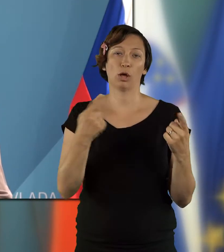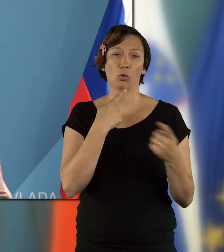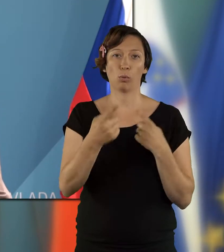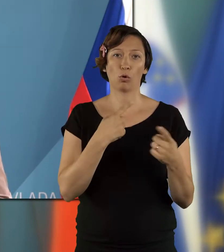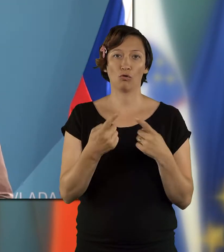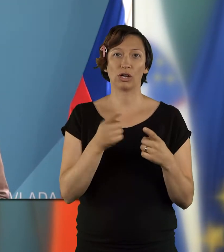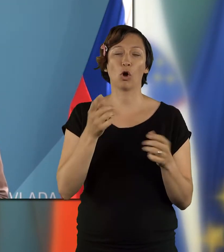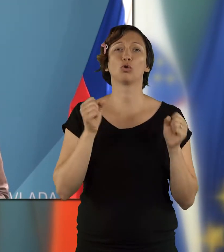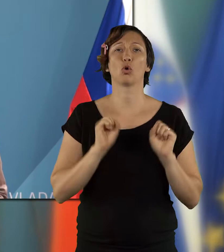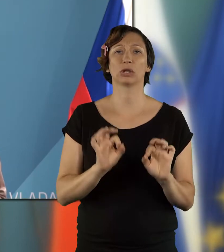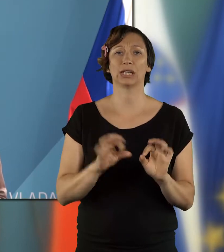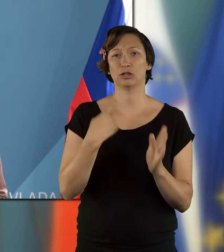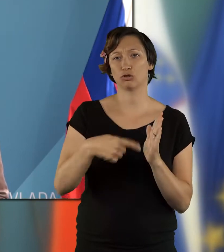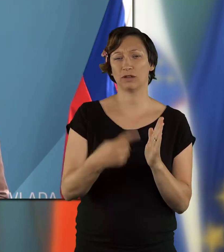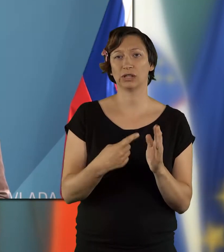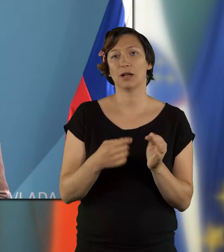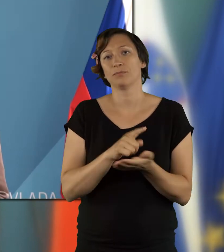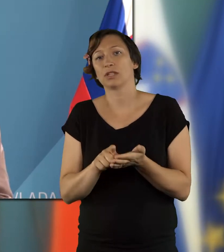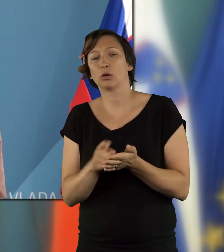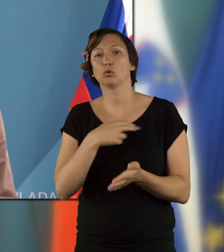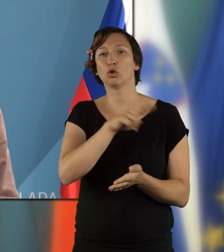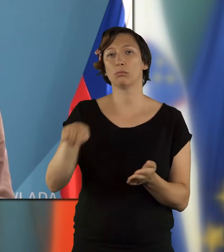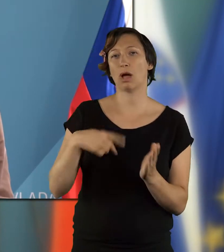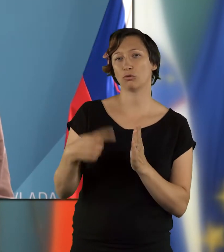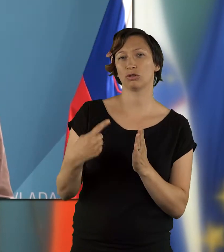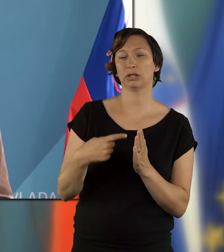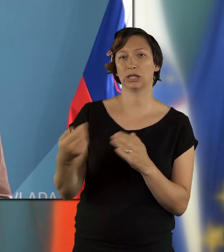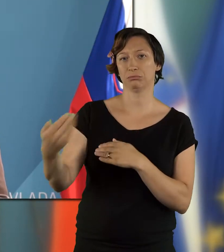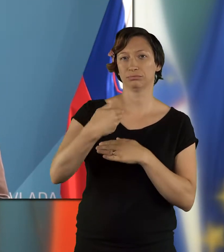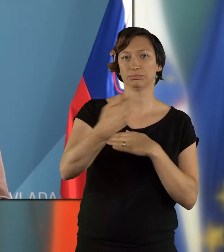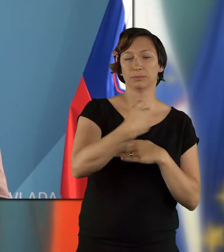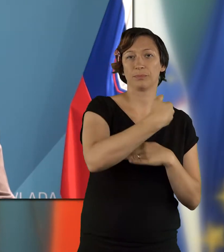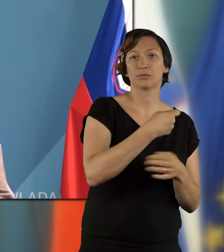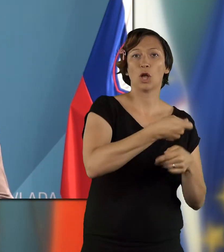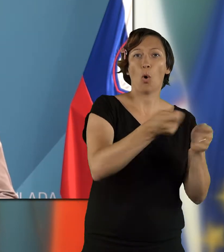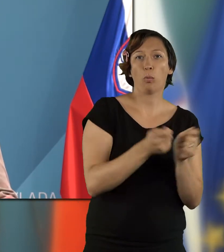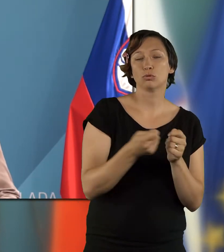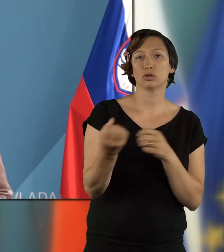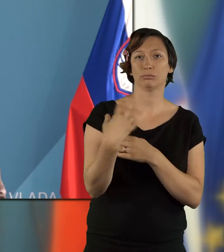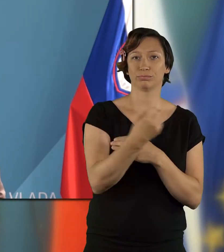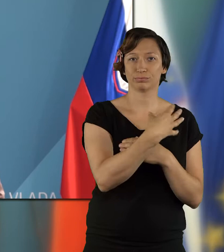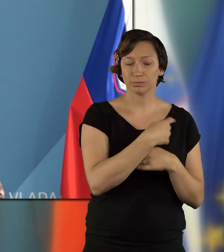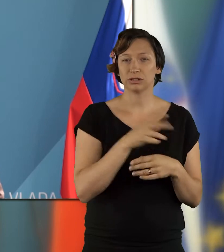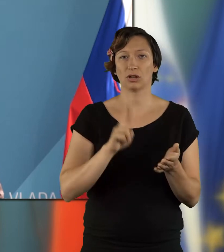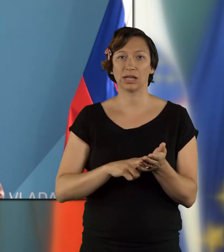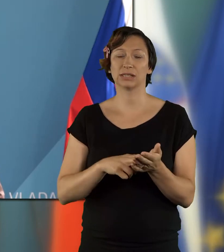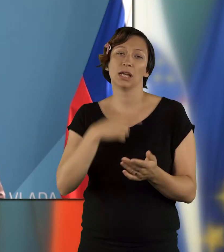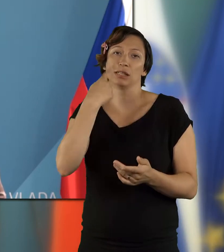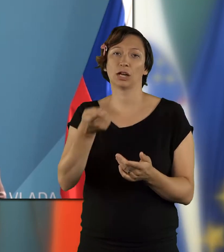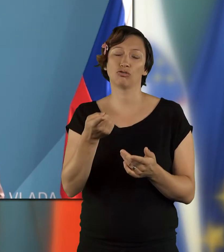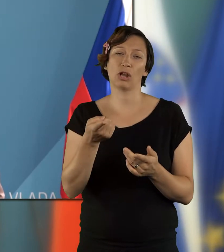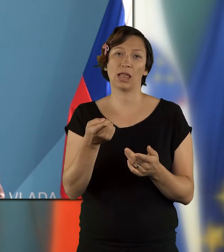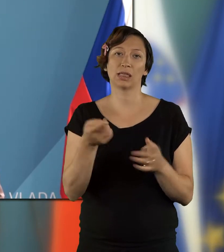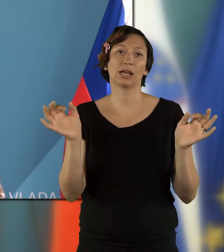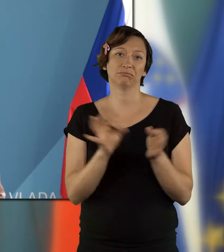tudi že o konkretnih številkah, ker trenutno imamo številke, ki nam jih posredujejo občine in so res izrečene